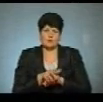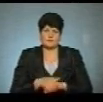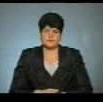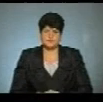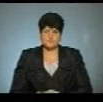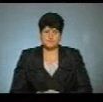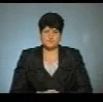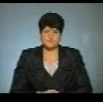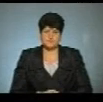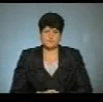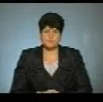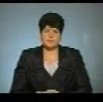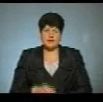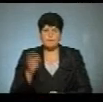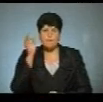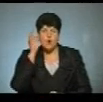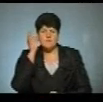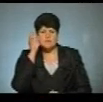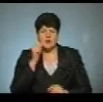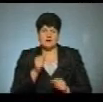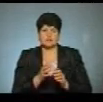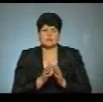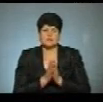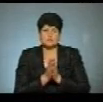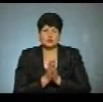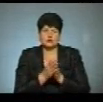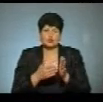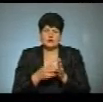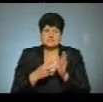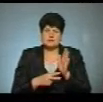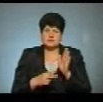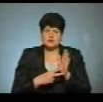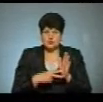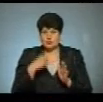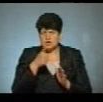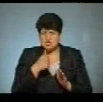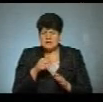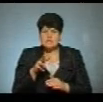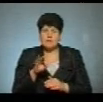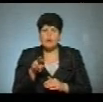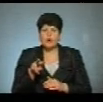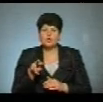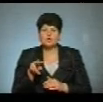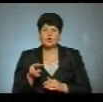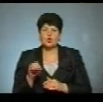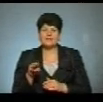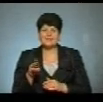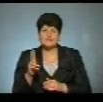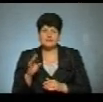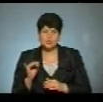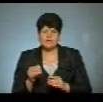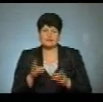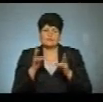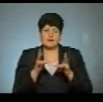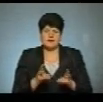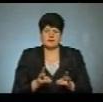COVID-19. Поминальний молебень за загиблими до 77-ї річниці Молотківської трагедії провели в селі Молотків Лановецького